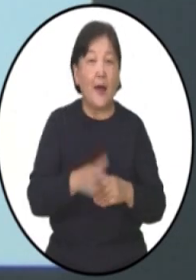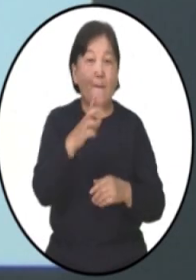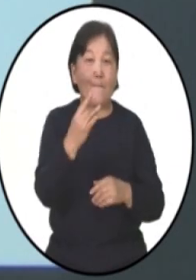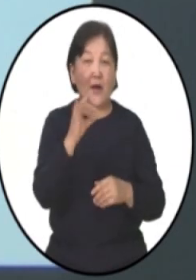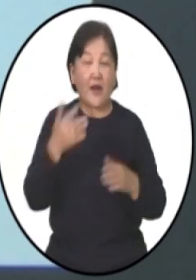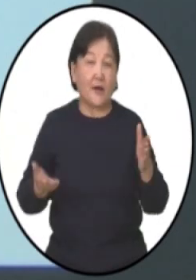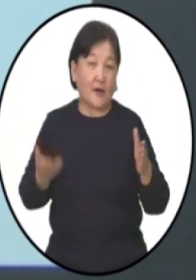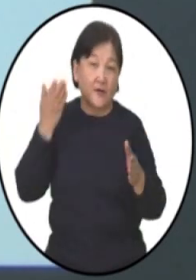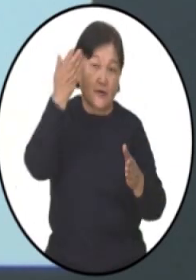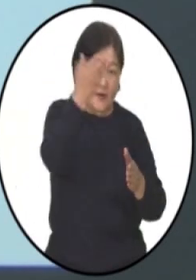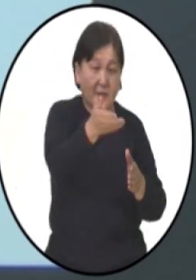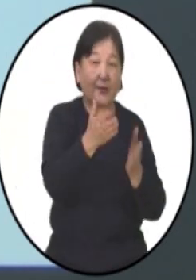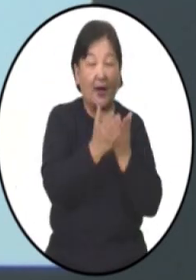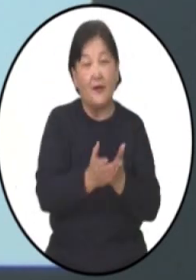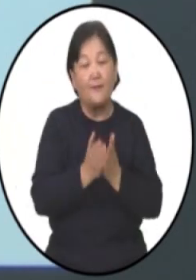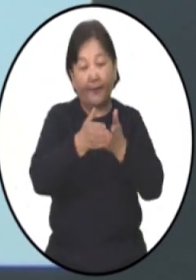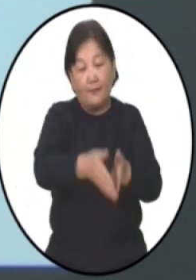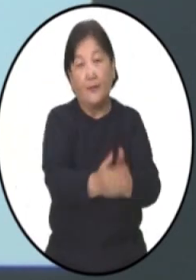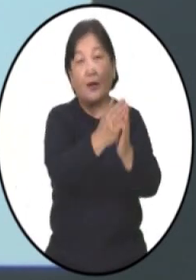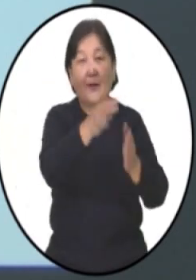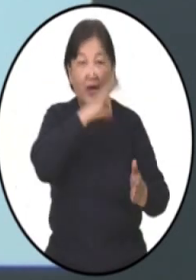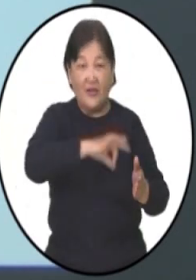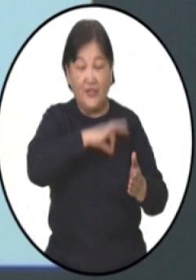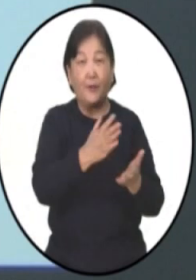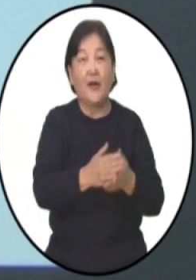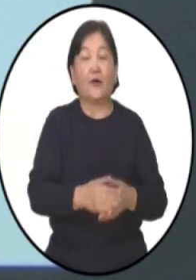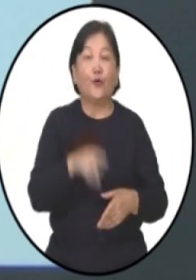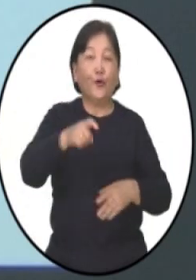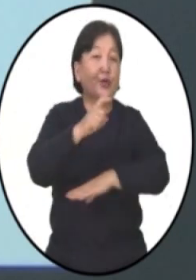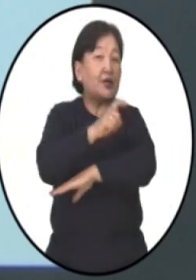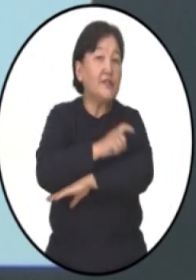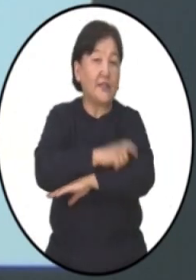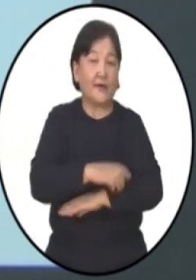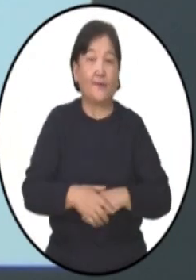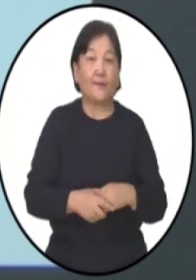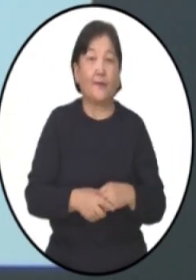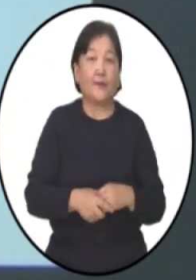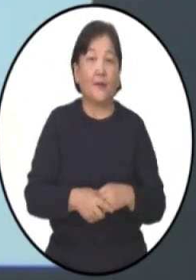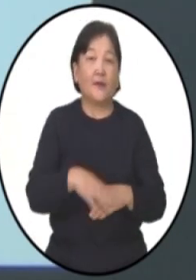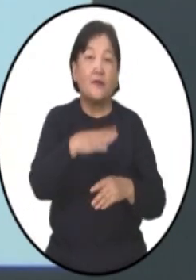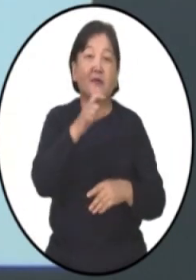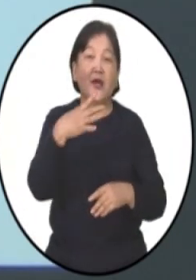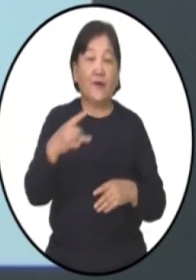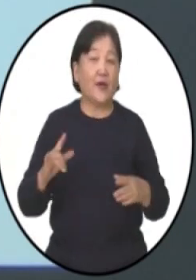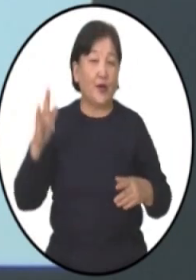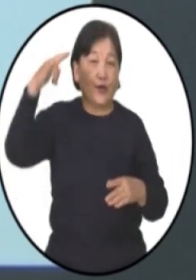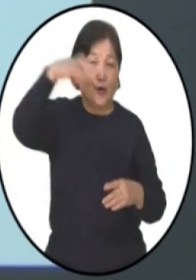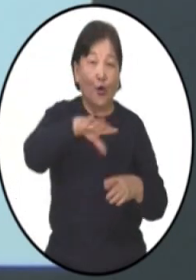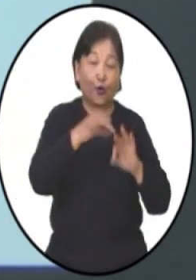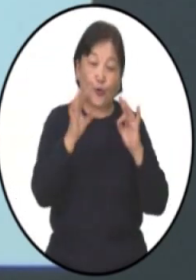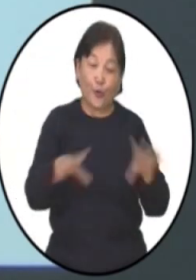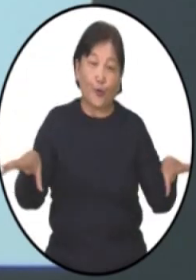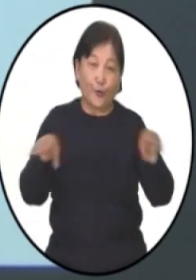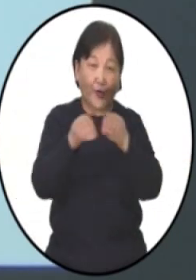бүтээгдэхүүнийг тээвэрлэдэг онцлогтой юм байна. За тэгэхээр өнөөдрийн хичээлийн тээврийн төрлүүдийн онцлог болон